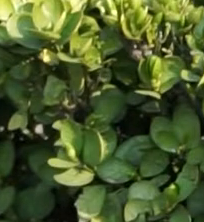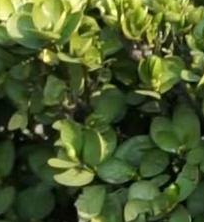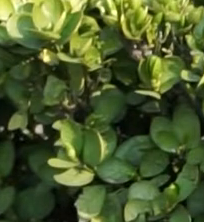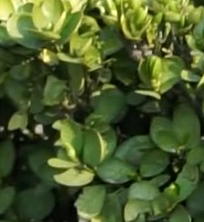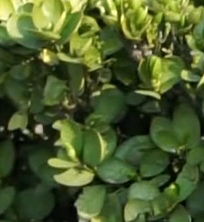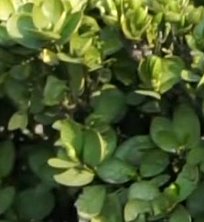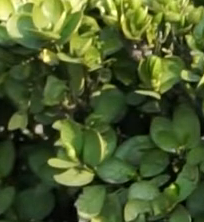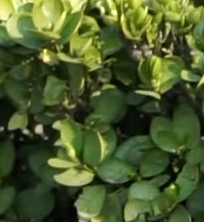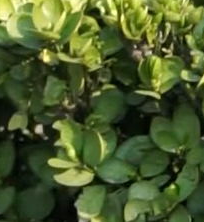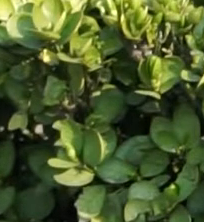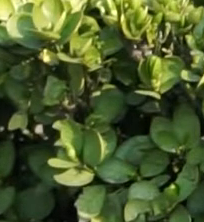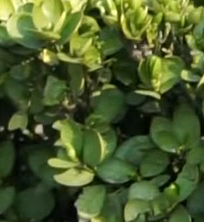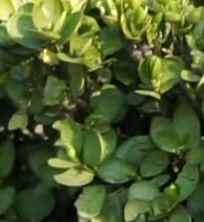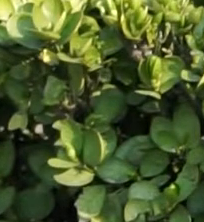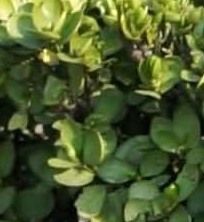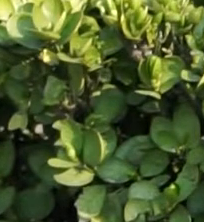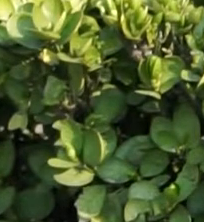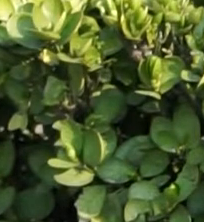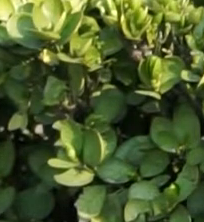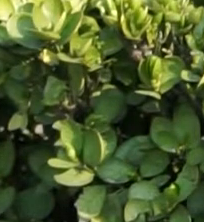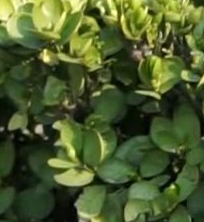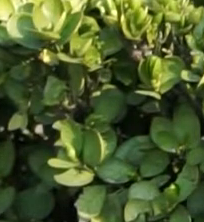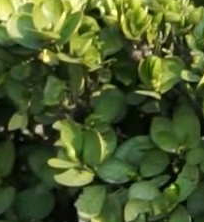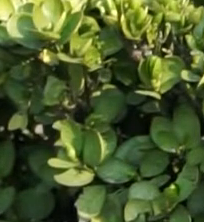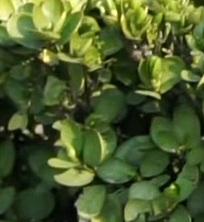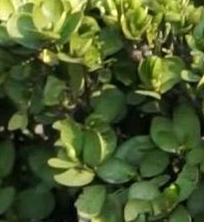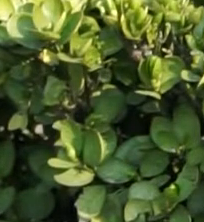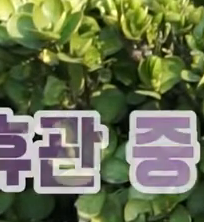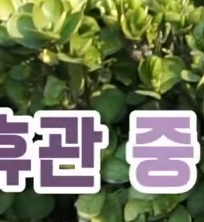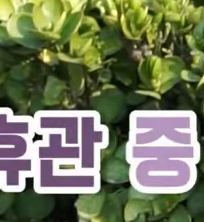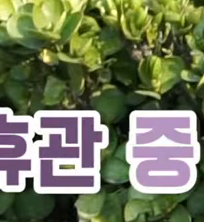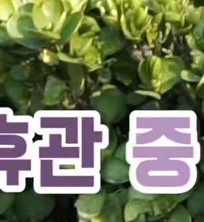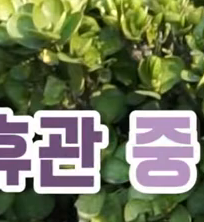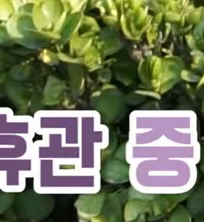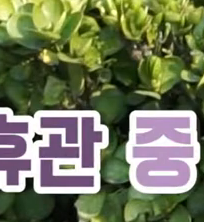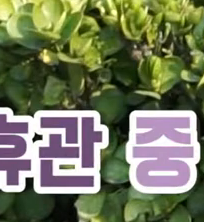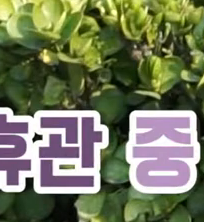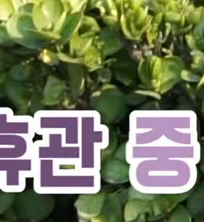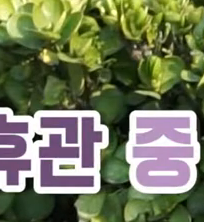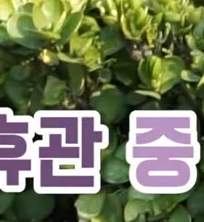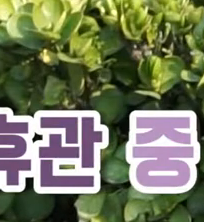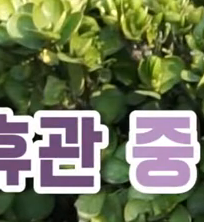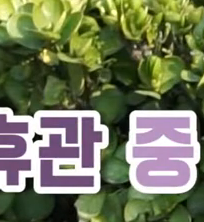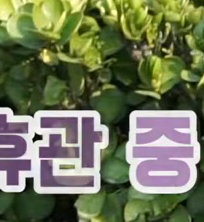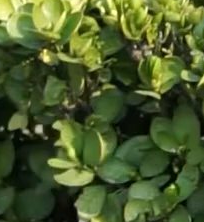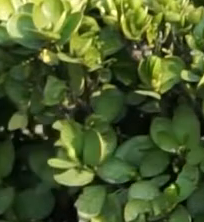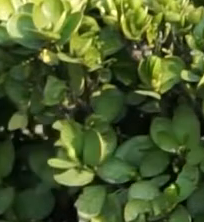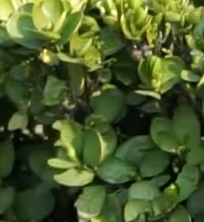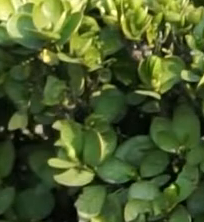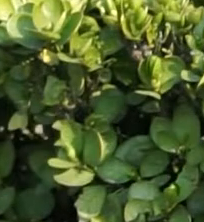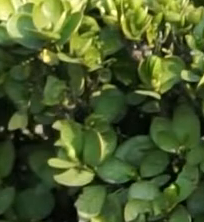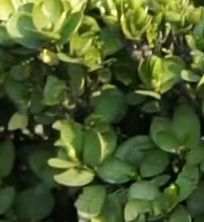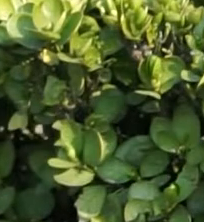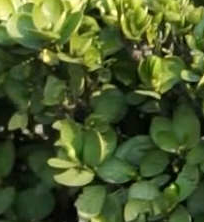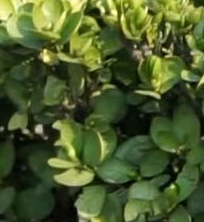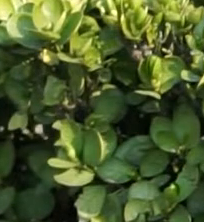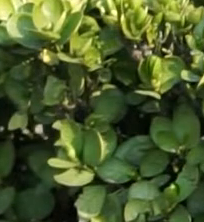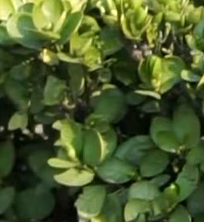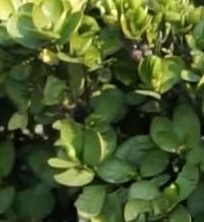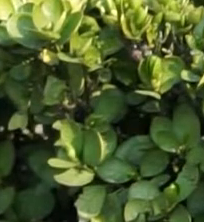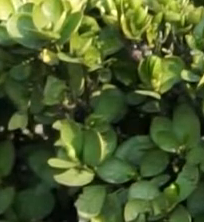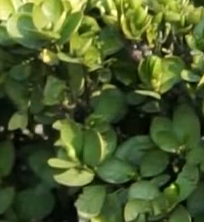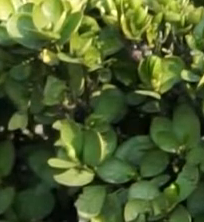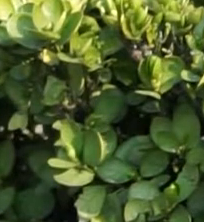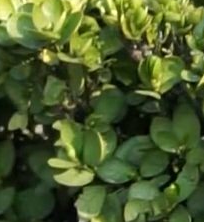강서구가 코로나 1 구로 살짝 거리 두기에 동참하기 위해 도서관을 추가 나고 있는데요 국민들의 불편을 줄이기